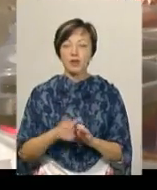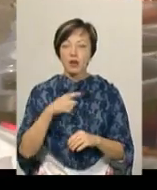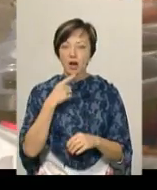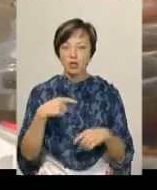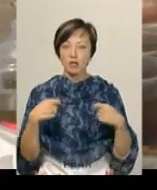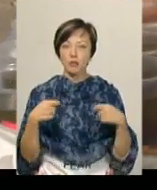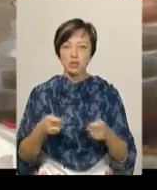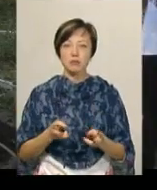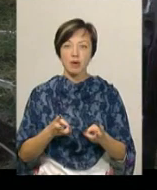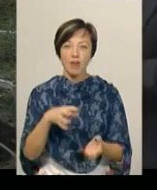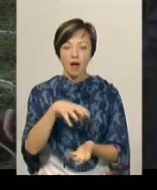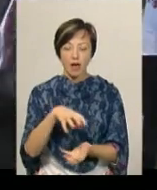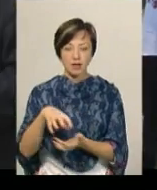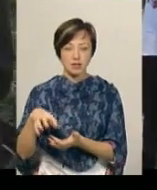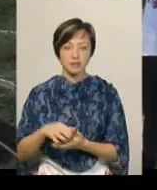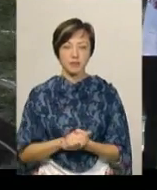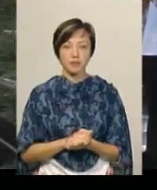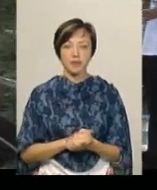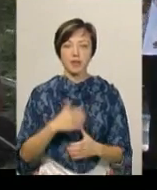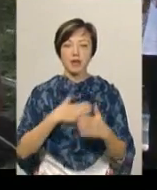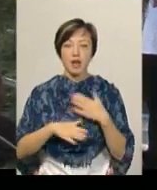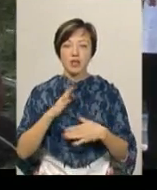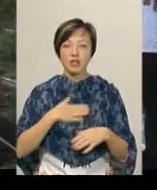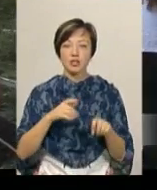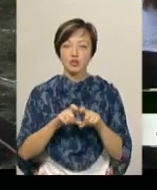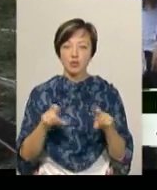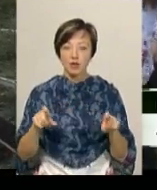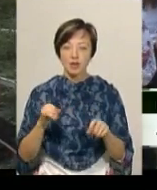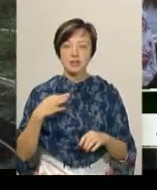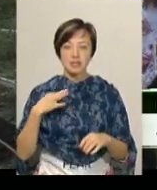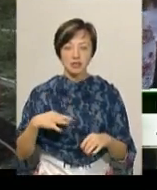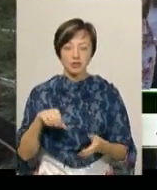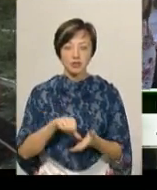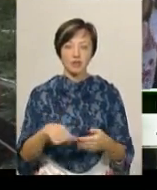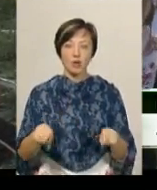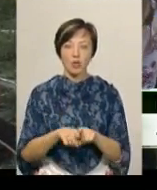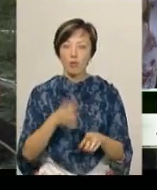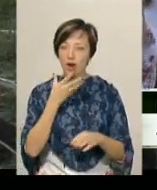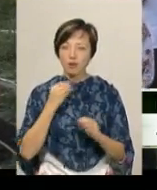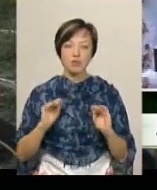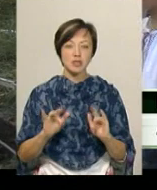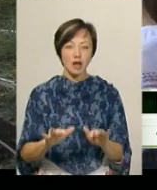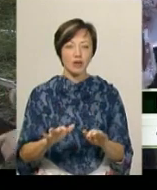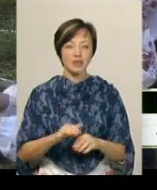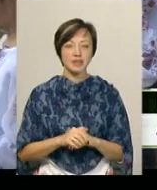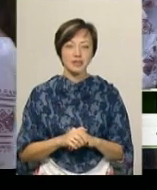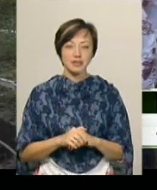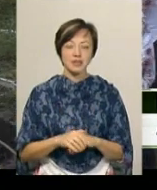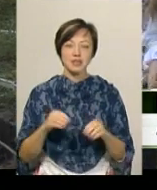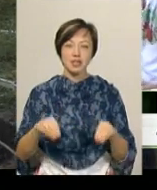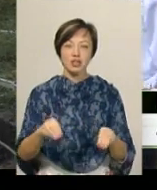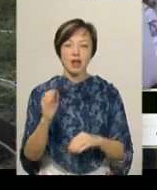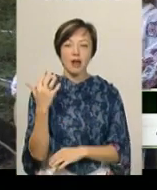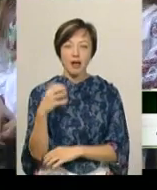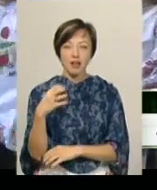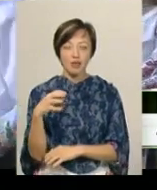на продаж спекла кекси. Дуже раді, що наша школа і, зокрема, мій син бере участь у такому гарному заході, саджає